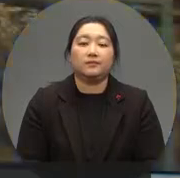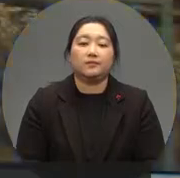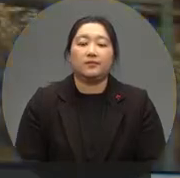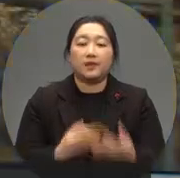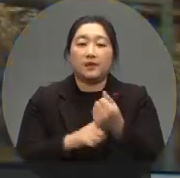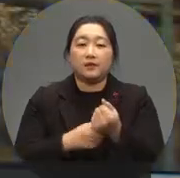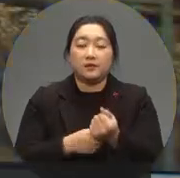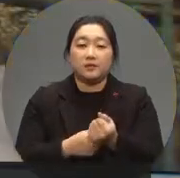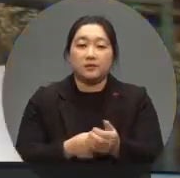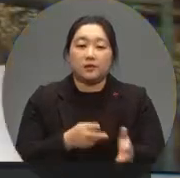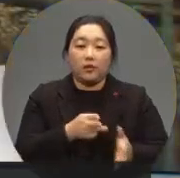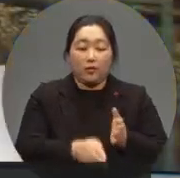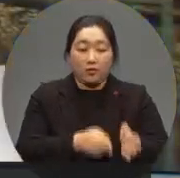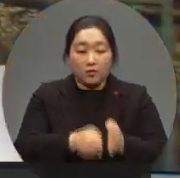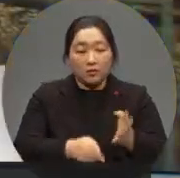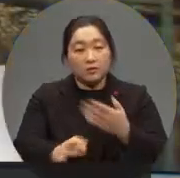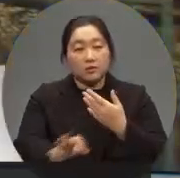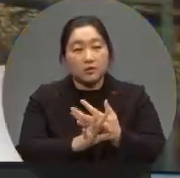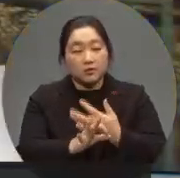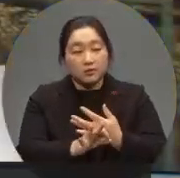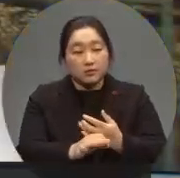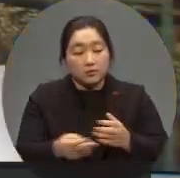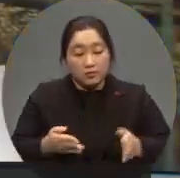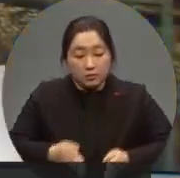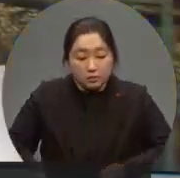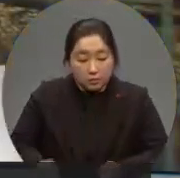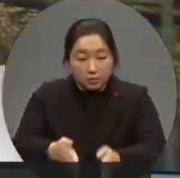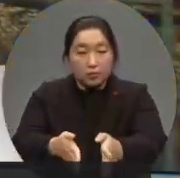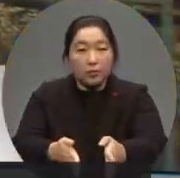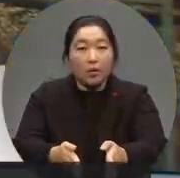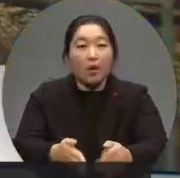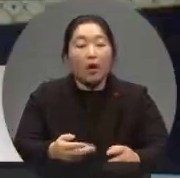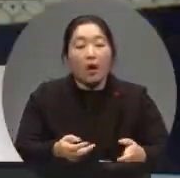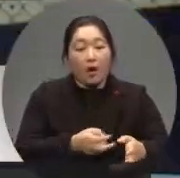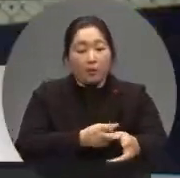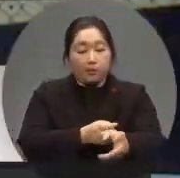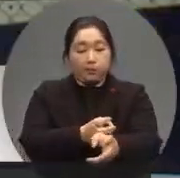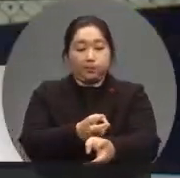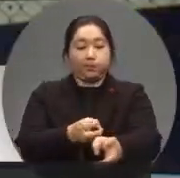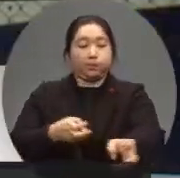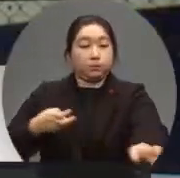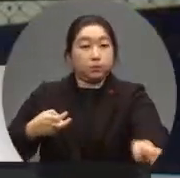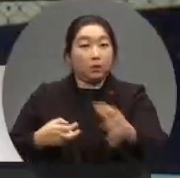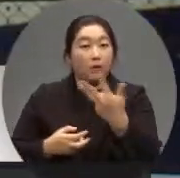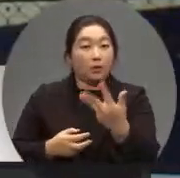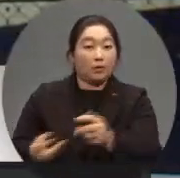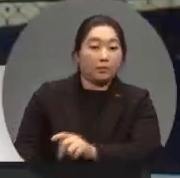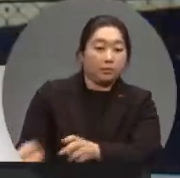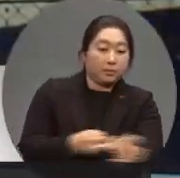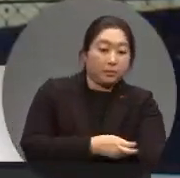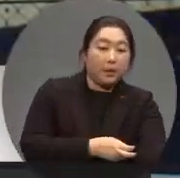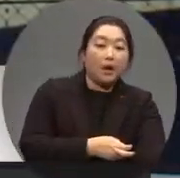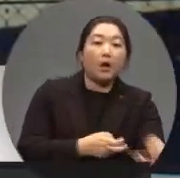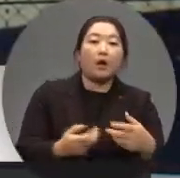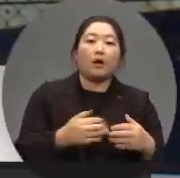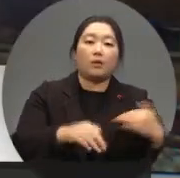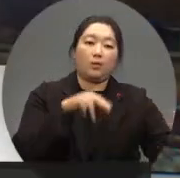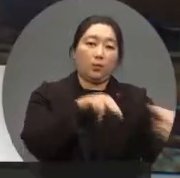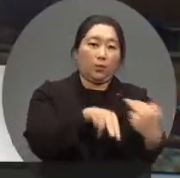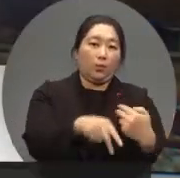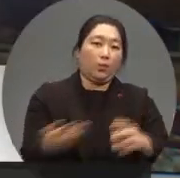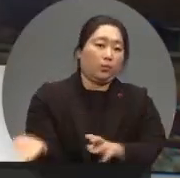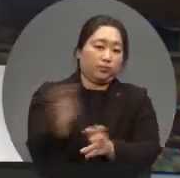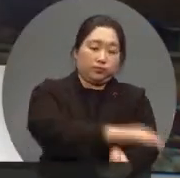증평의 전동차 시험 주행 전용 철로에서 차량 여덟 양이 탈선해 인근 도로를 덮쳤습니다 당시에